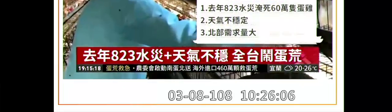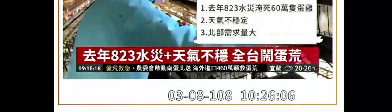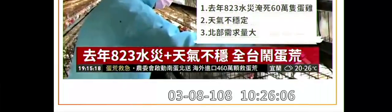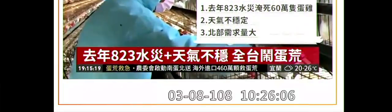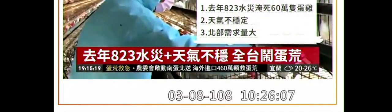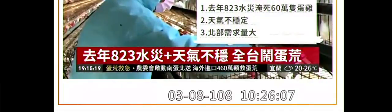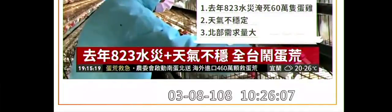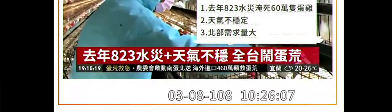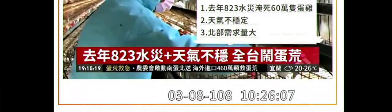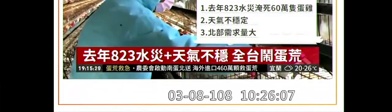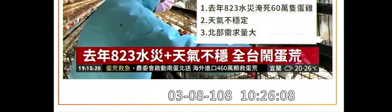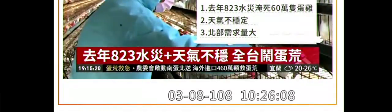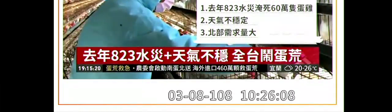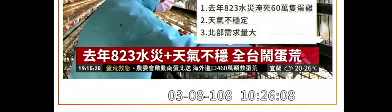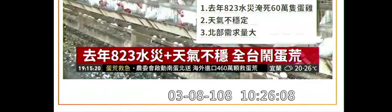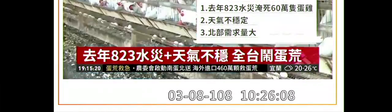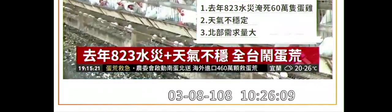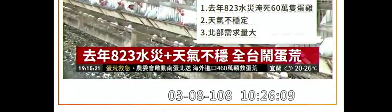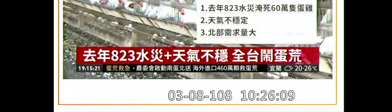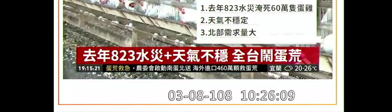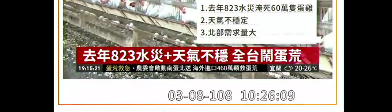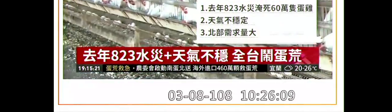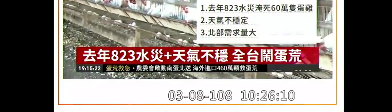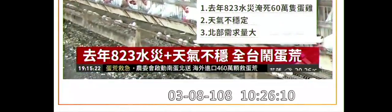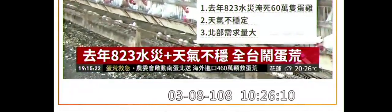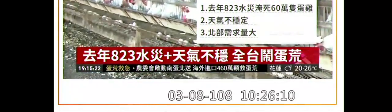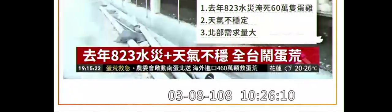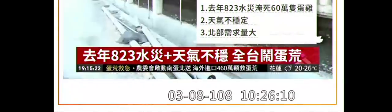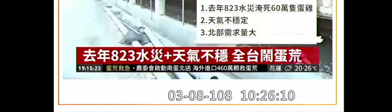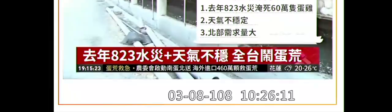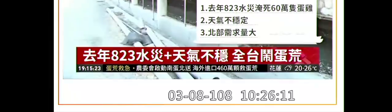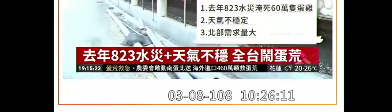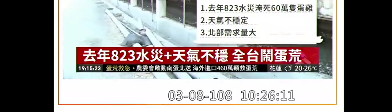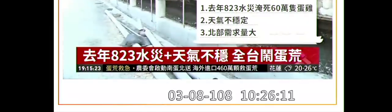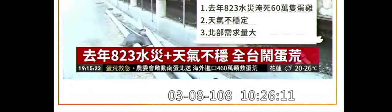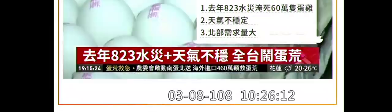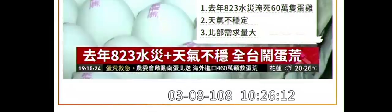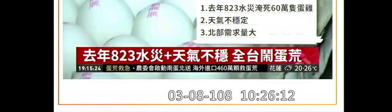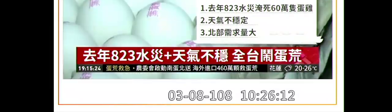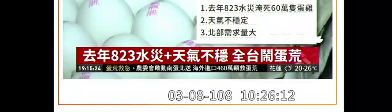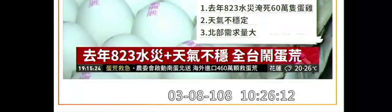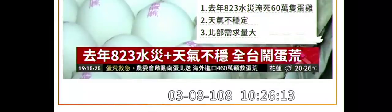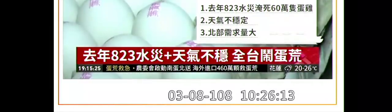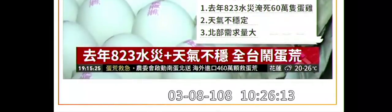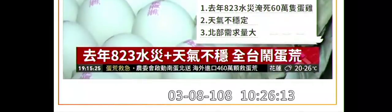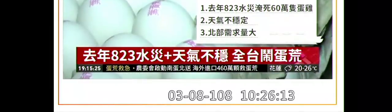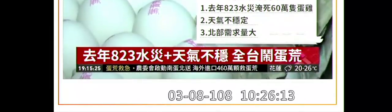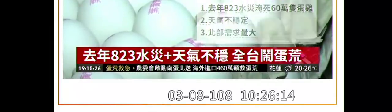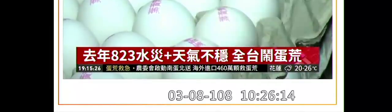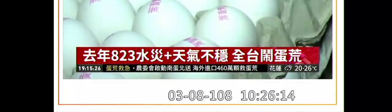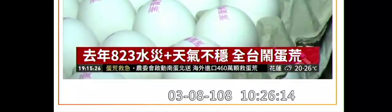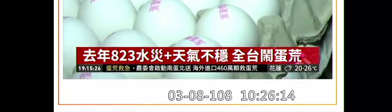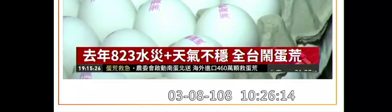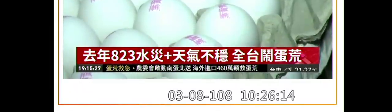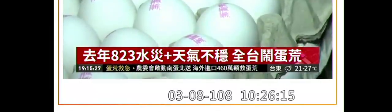分析就是因为去年823水灾淹死60万只蛋鸡，加上天气不稳定，尤其北部需求量大，一度买